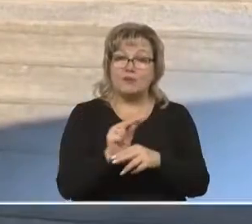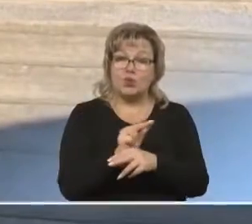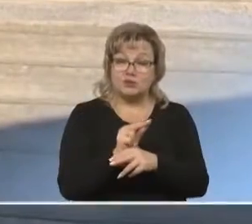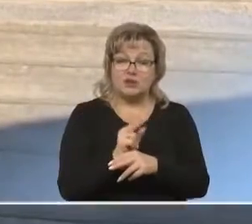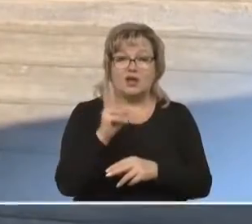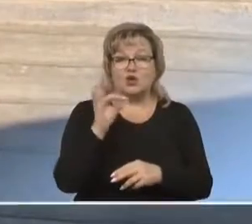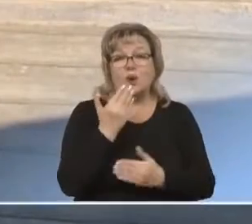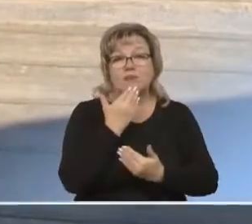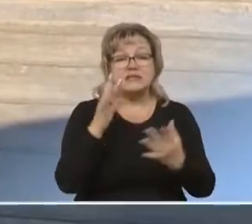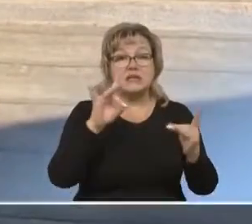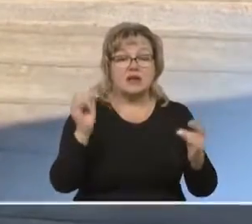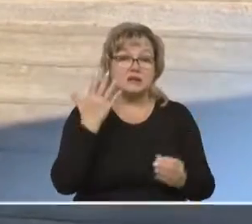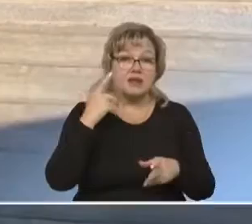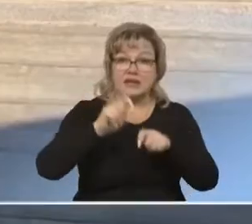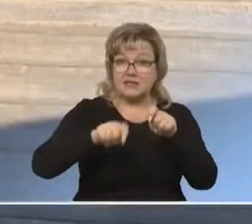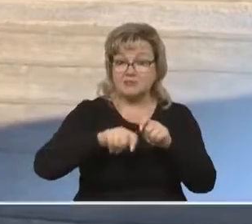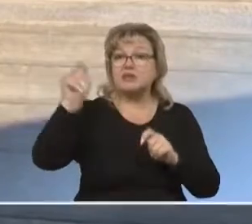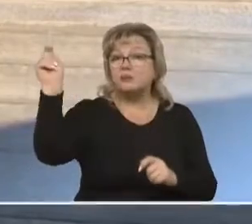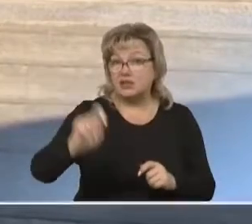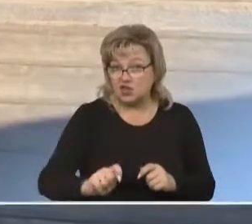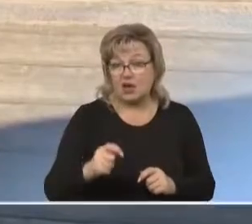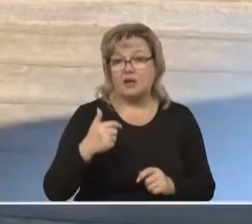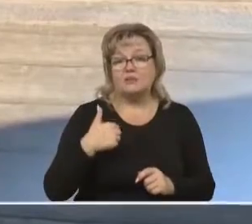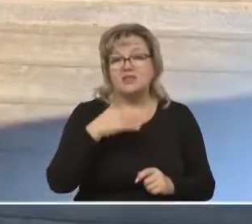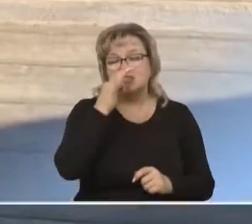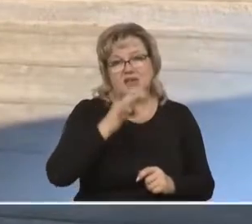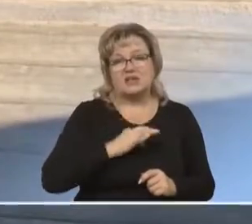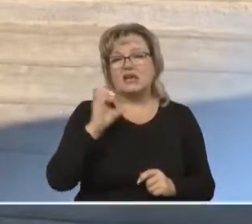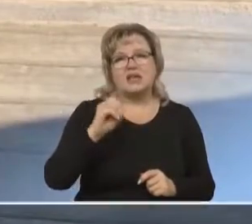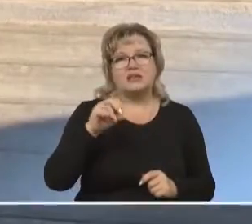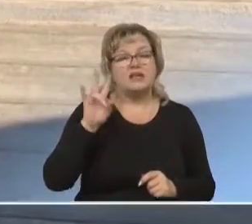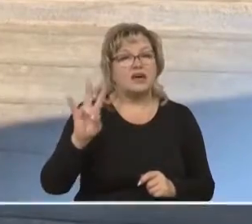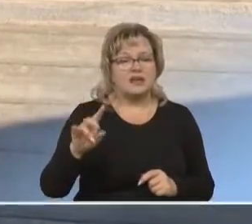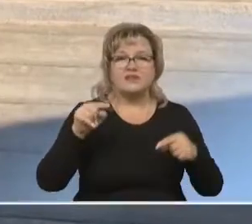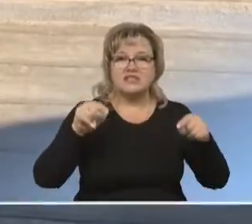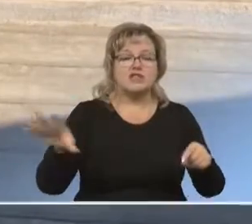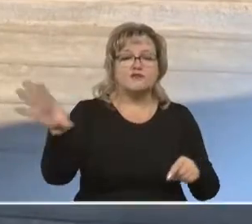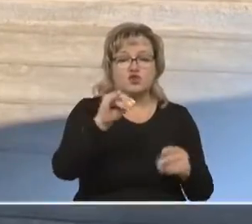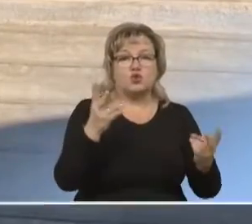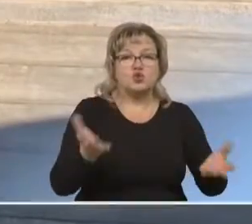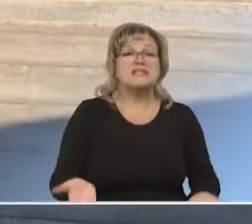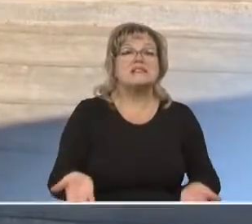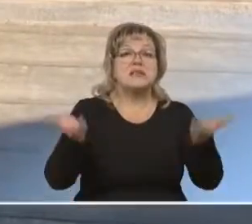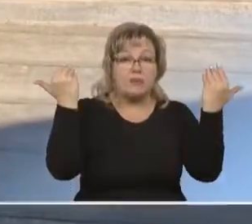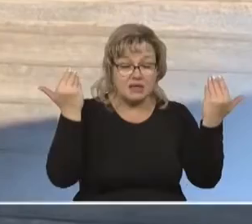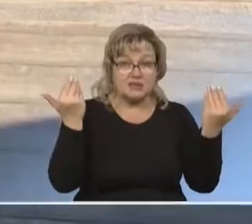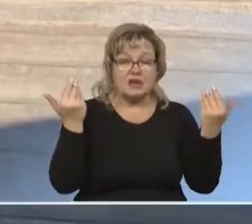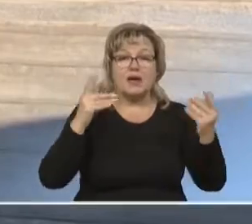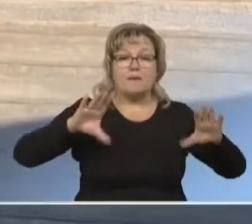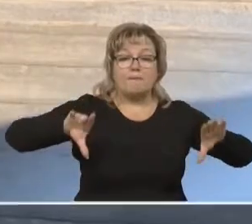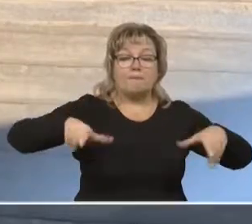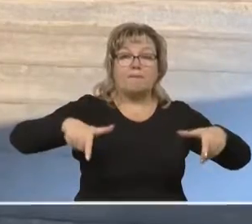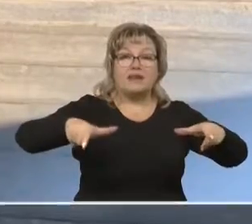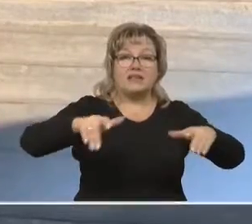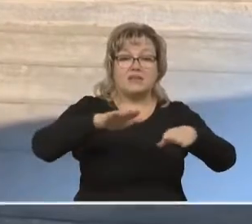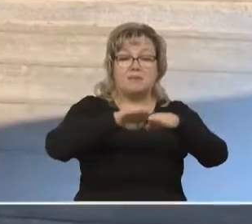но последний раз, когда эксперты приезжали, мне однозначно сказали: Елена Николаевна, здесь все нужно снимать. Потому что плиты